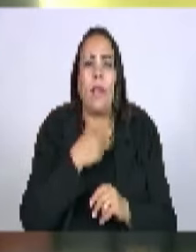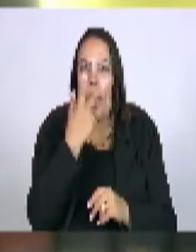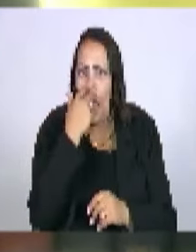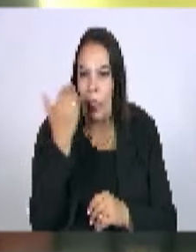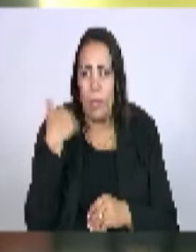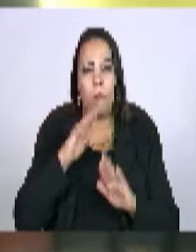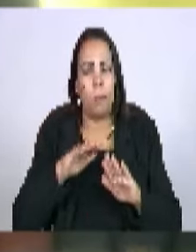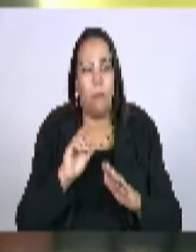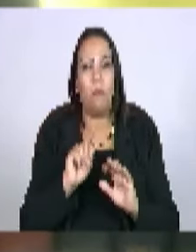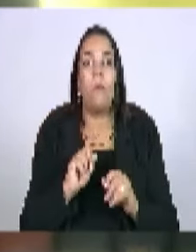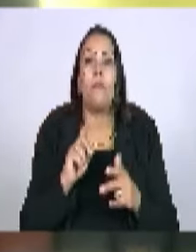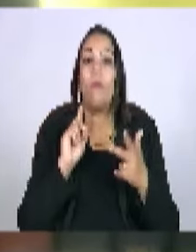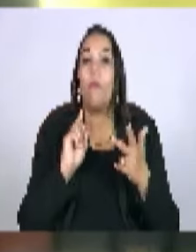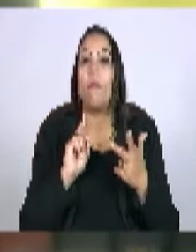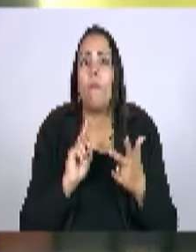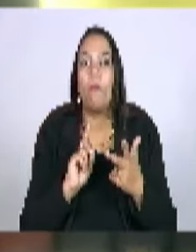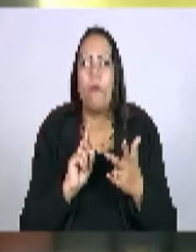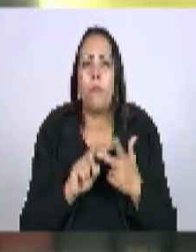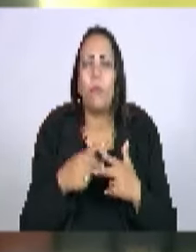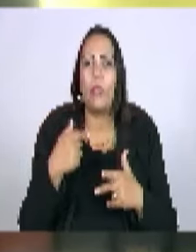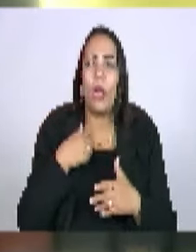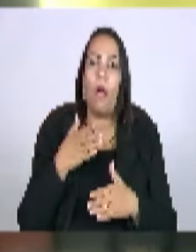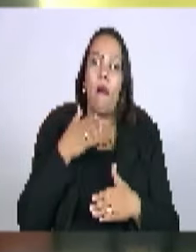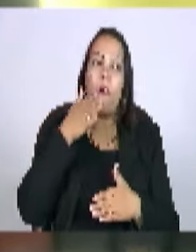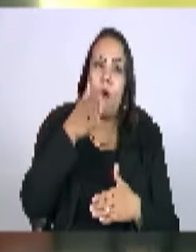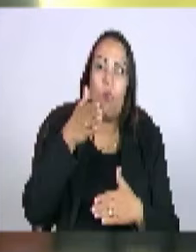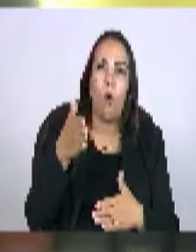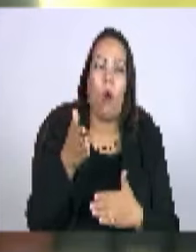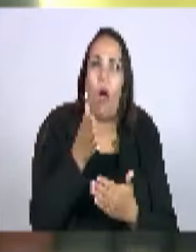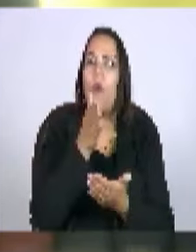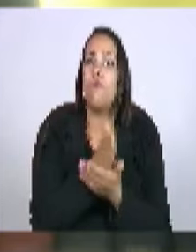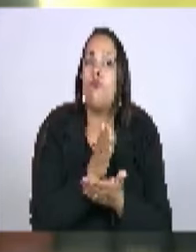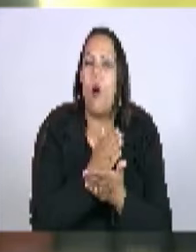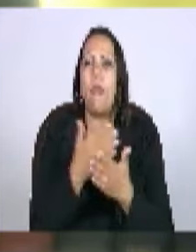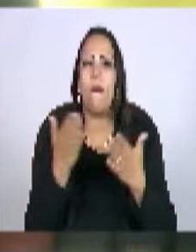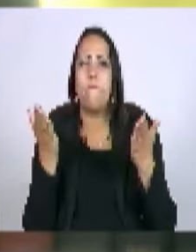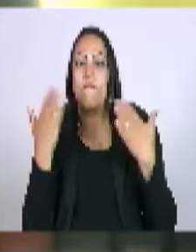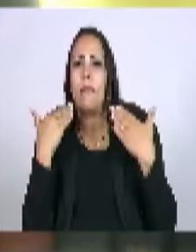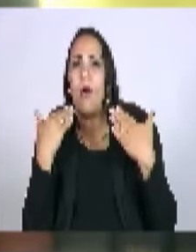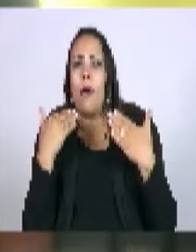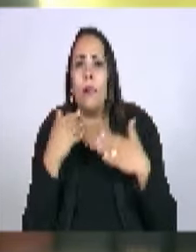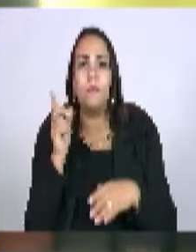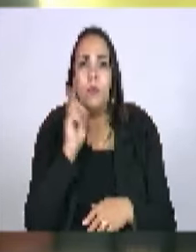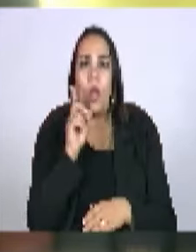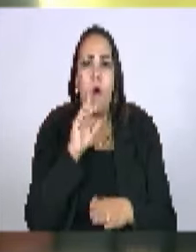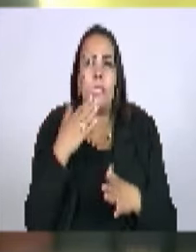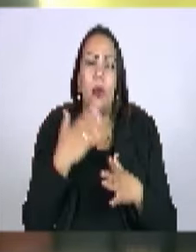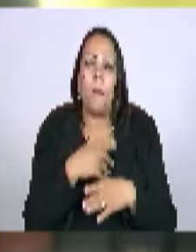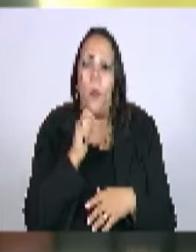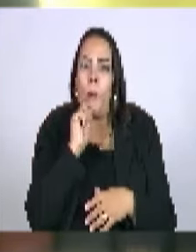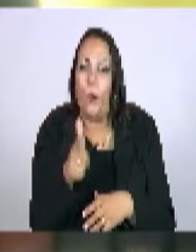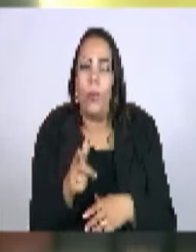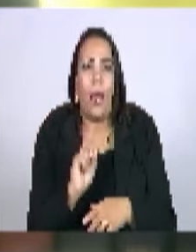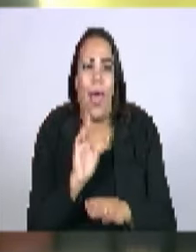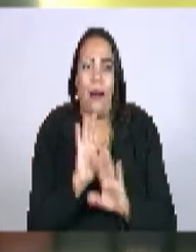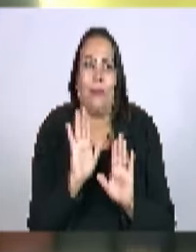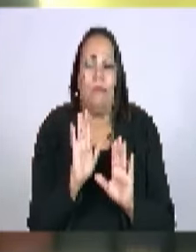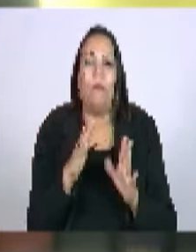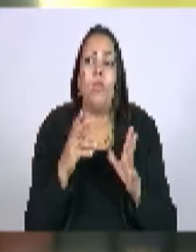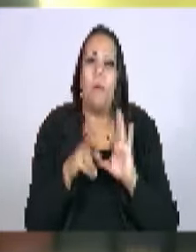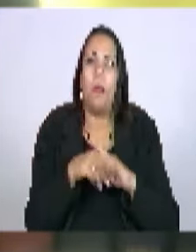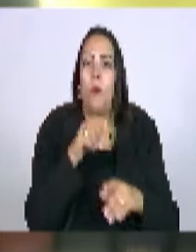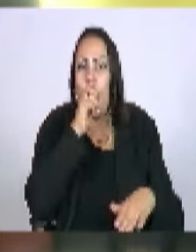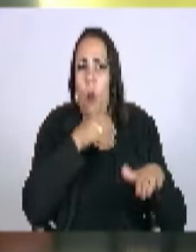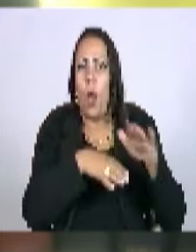القديمه لا يفضل الخروج ولا التنزه في الخارج حتى لا ينفق يعني بيهرب من